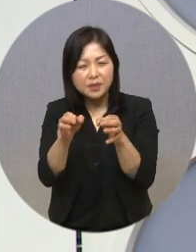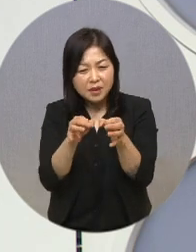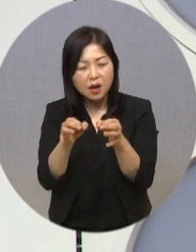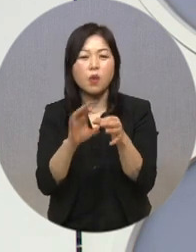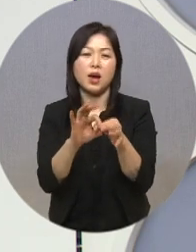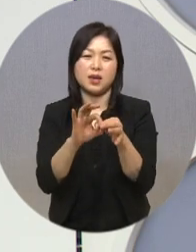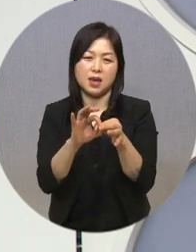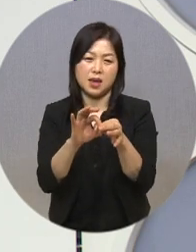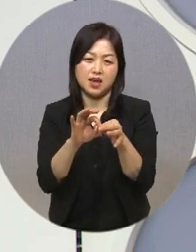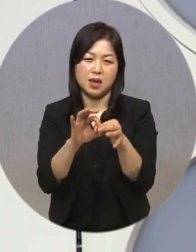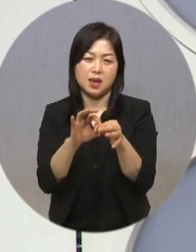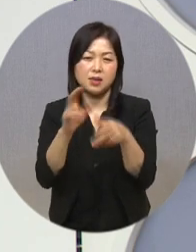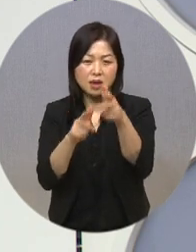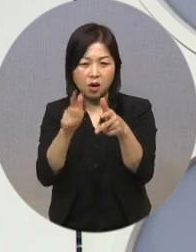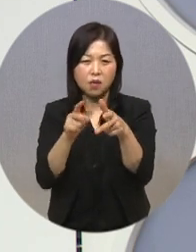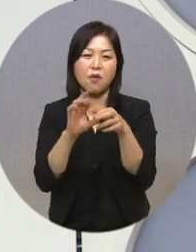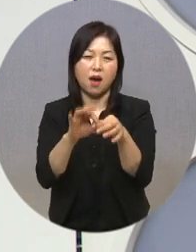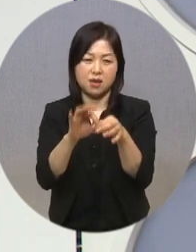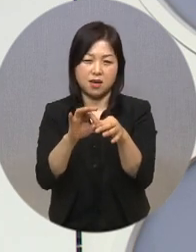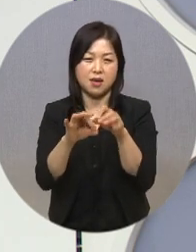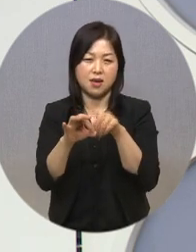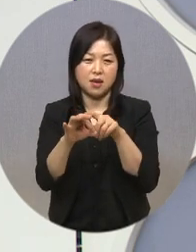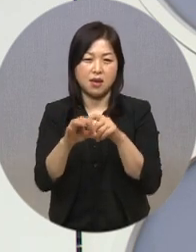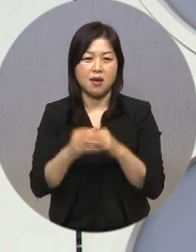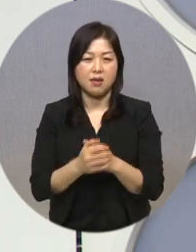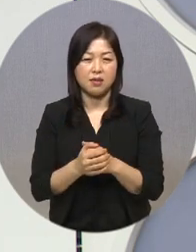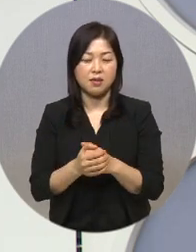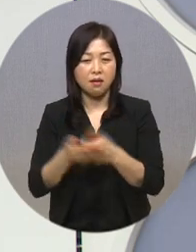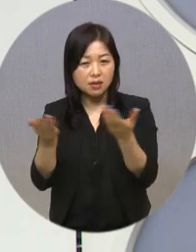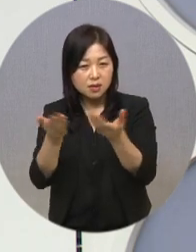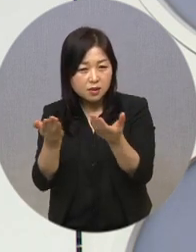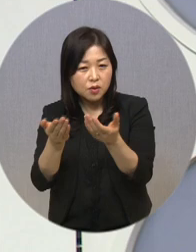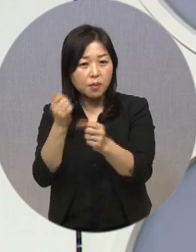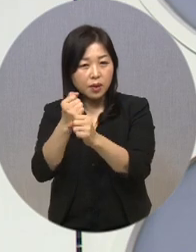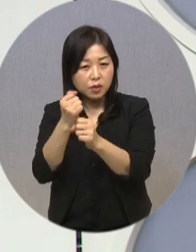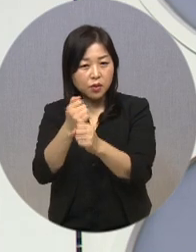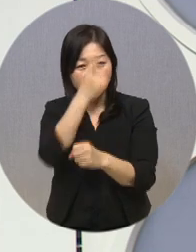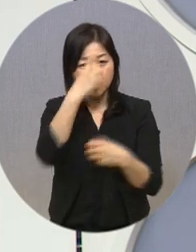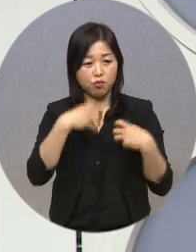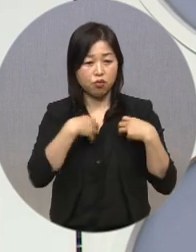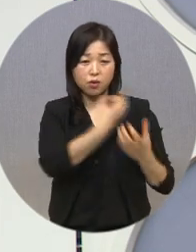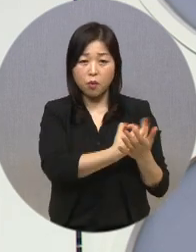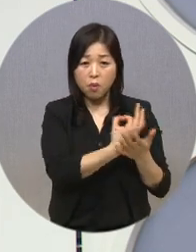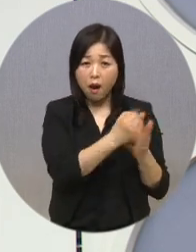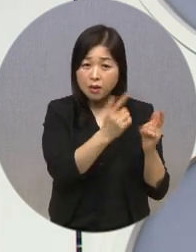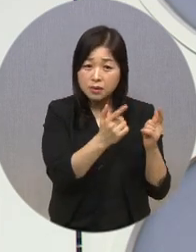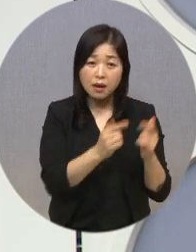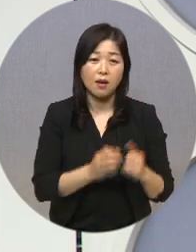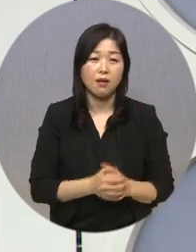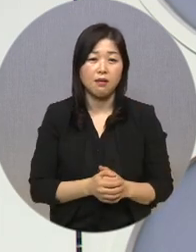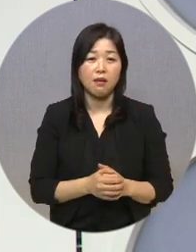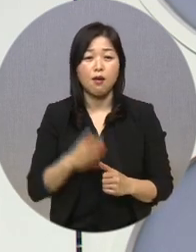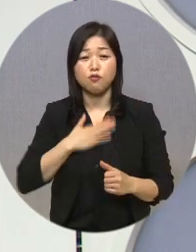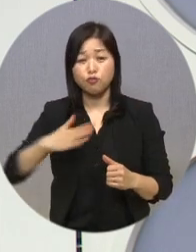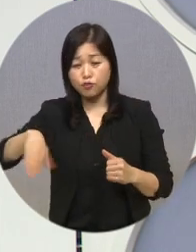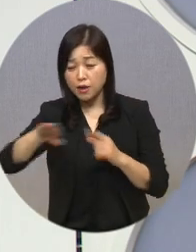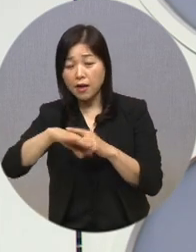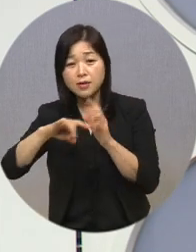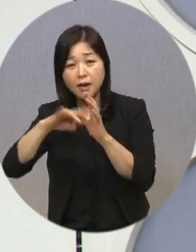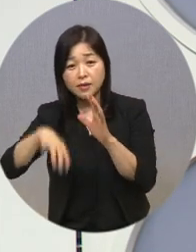비즈니스를 살려야 된다. 그 사람들이 직업도 창출하는 것이 정부가 돈을 버느냐? 우리가 낸